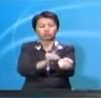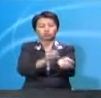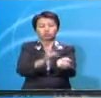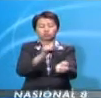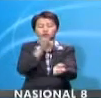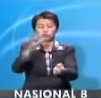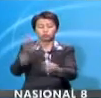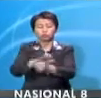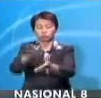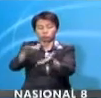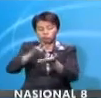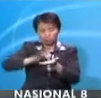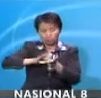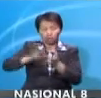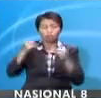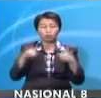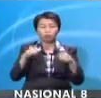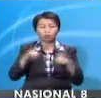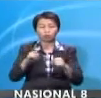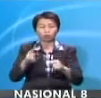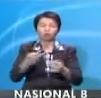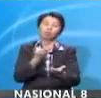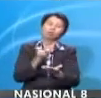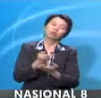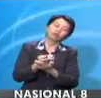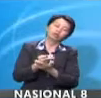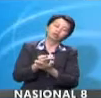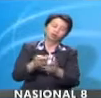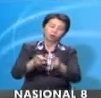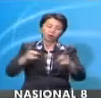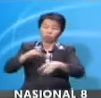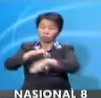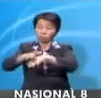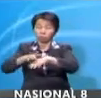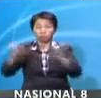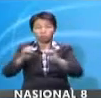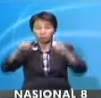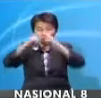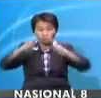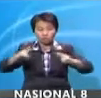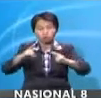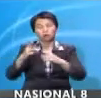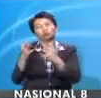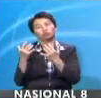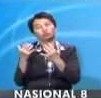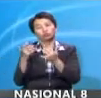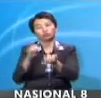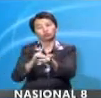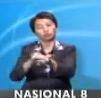juga bekalan perubatan. Mereka hanya baring di kawasan lapang tanpa khemah menunggu rawatan.